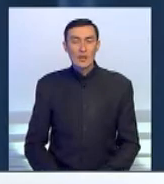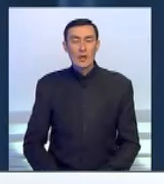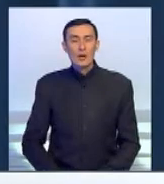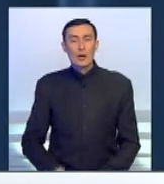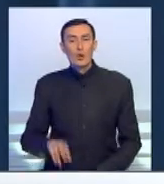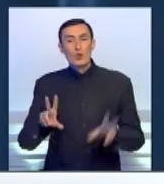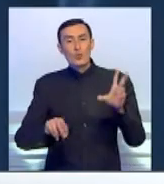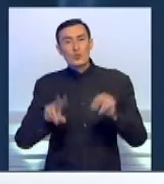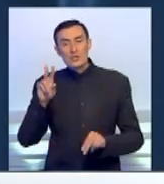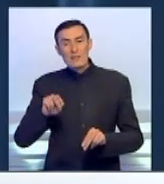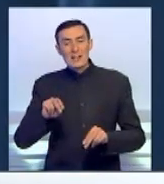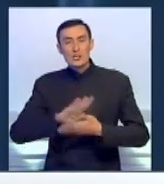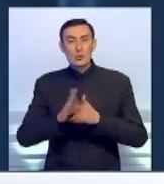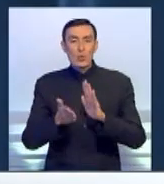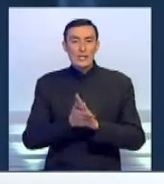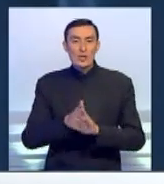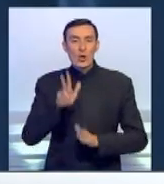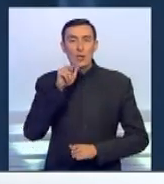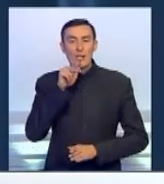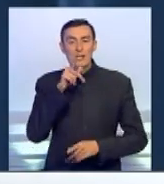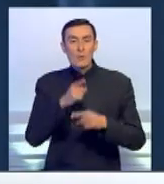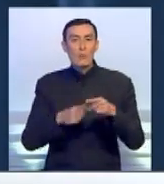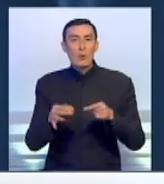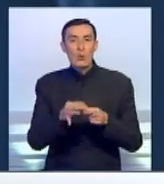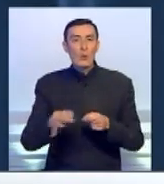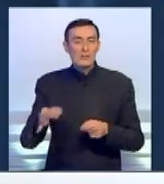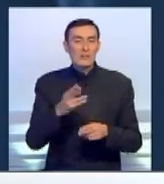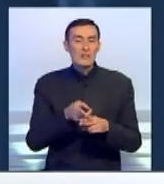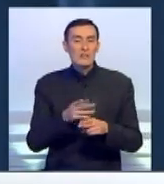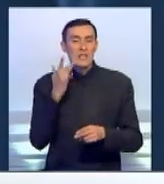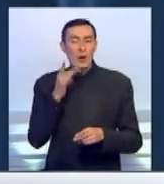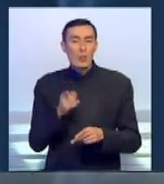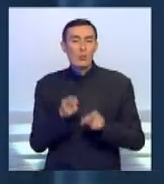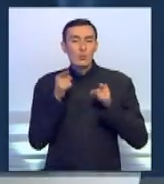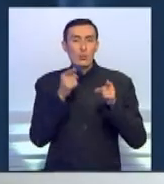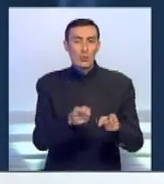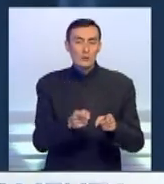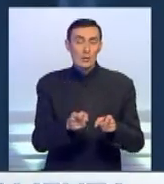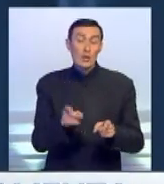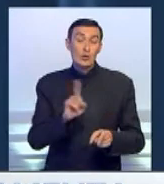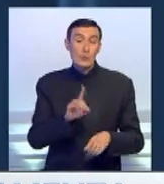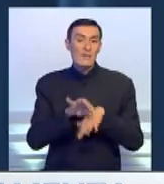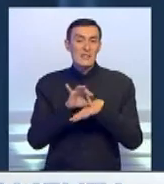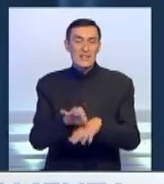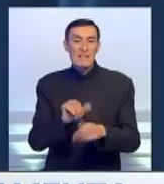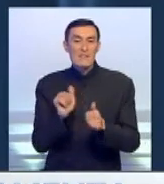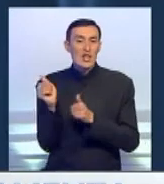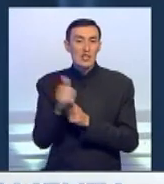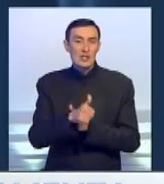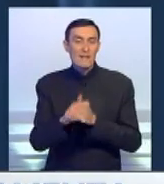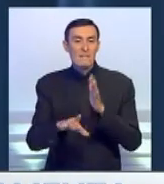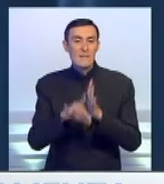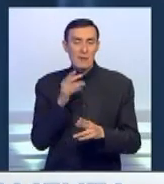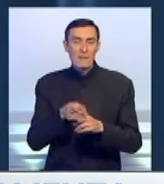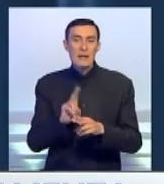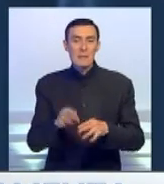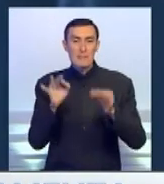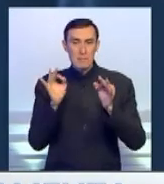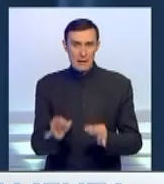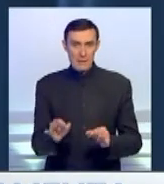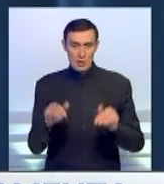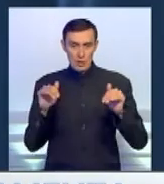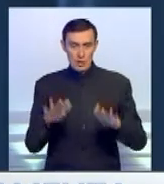Учитывая ситуацию на Корейском полуострове и постоянные угрозы КНДР, я считаю, что проведение внеочередных выборов – правильное